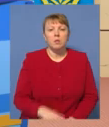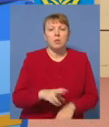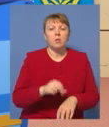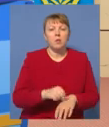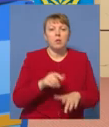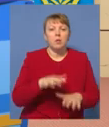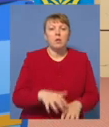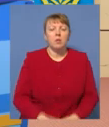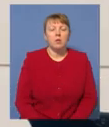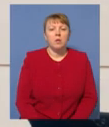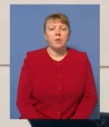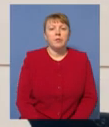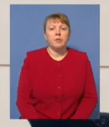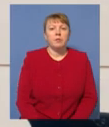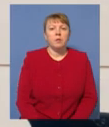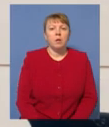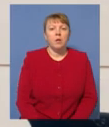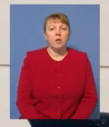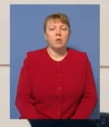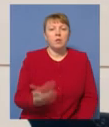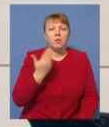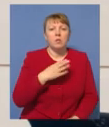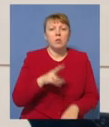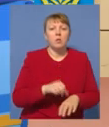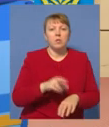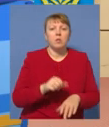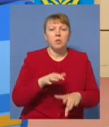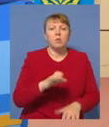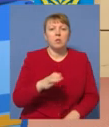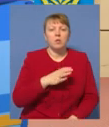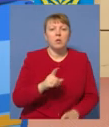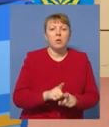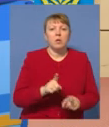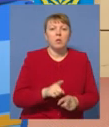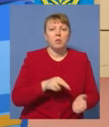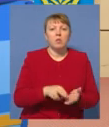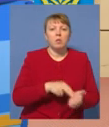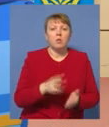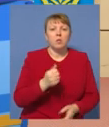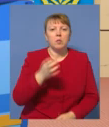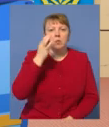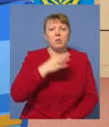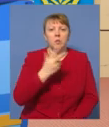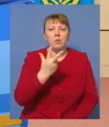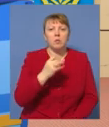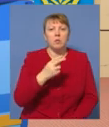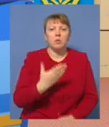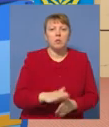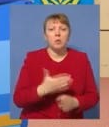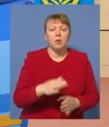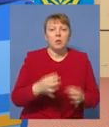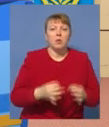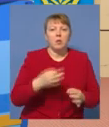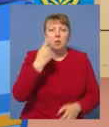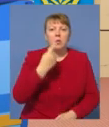дела. Но ранее система уголовного процесса, она также проходила, да, мы помним, через три этапа, то есть орган